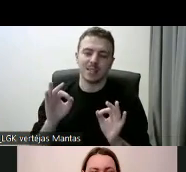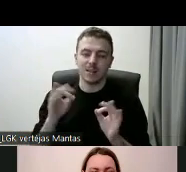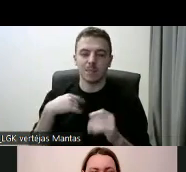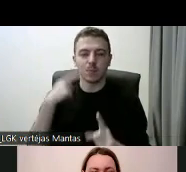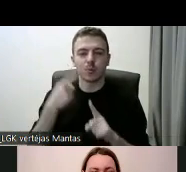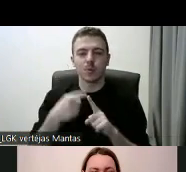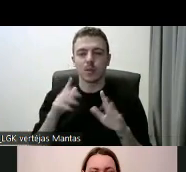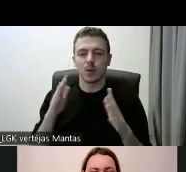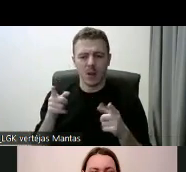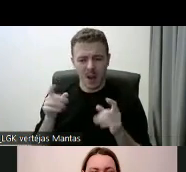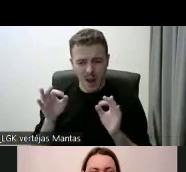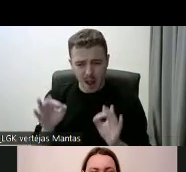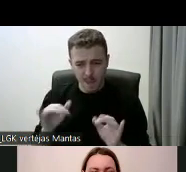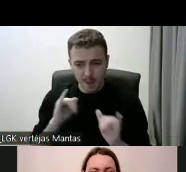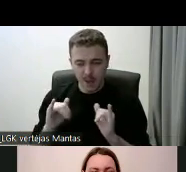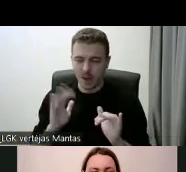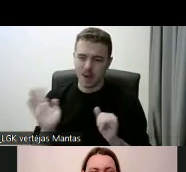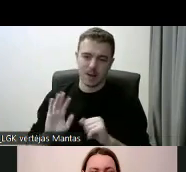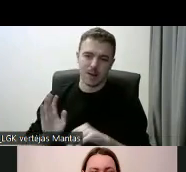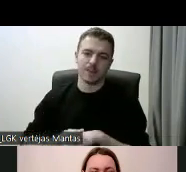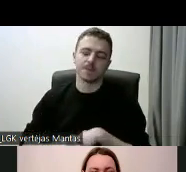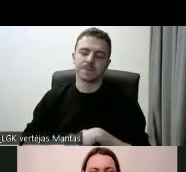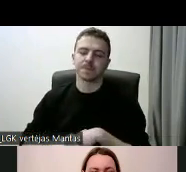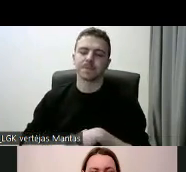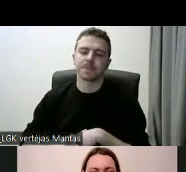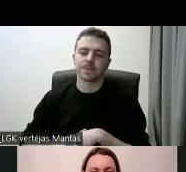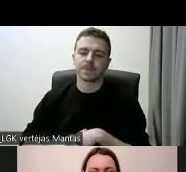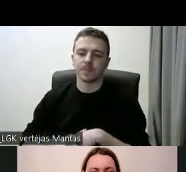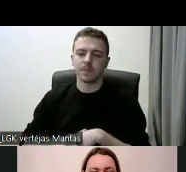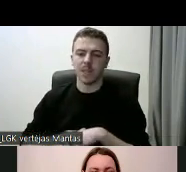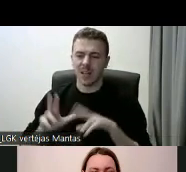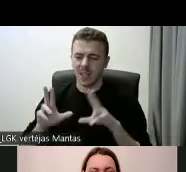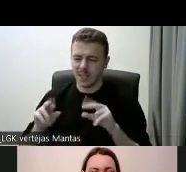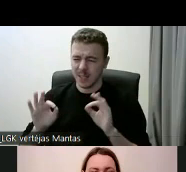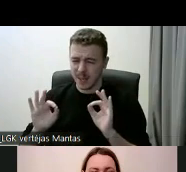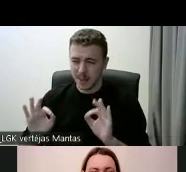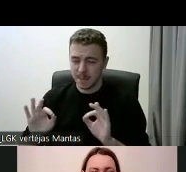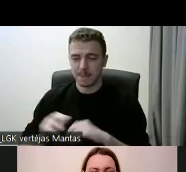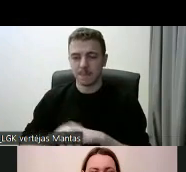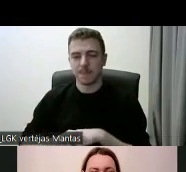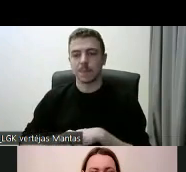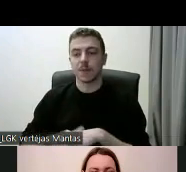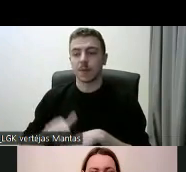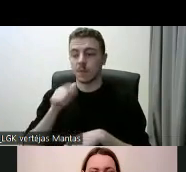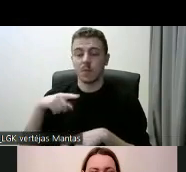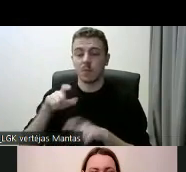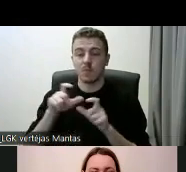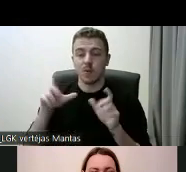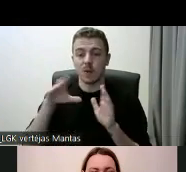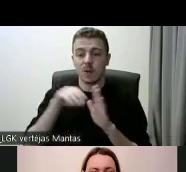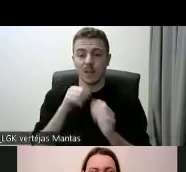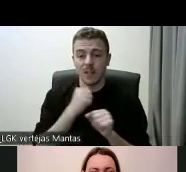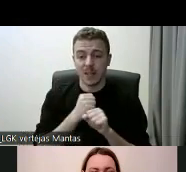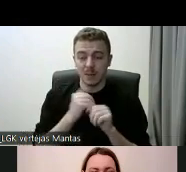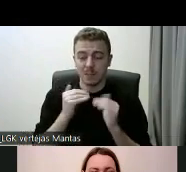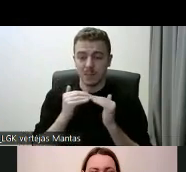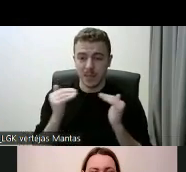yra teisinga tai, ko mes siekiame? Ar tikrai teisinga? Ir jeigu dirbame mokyklos